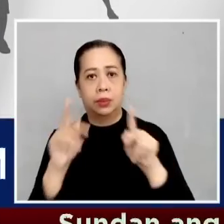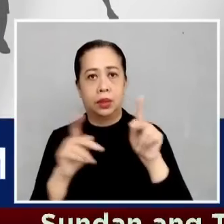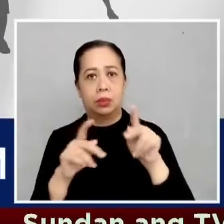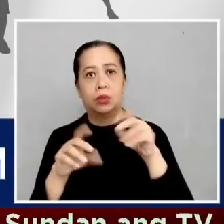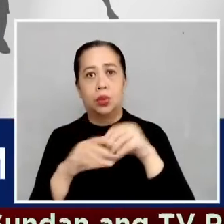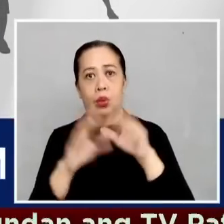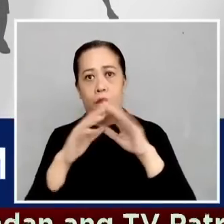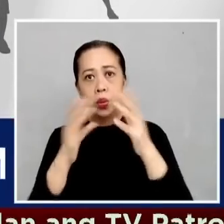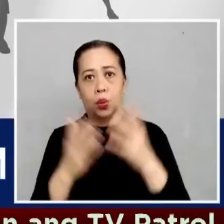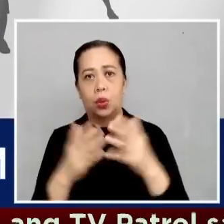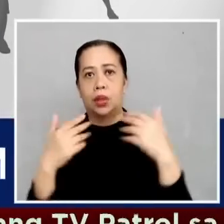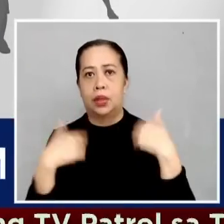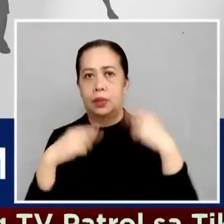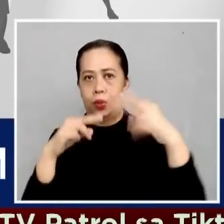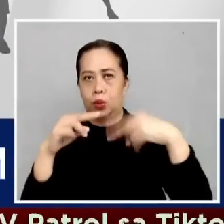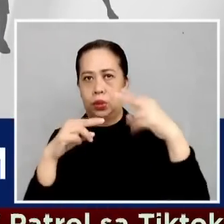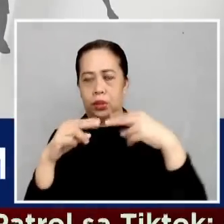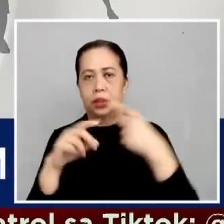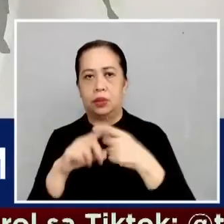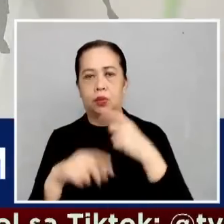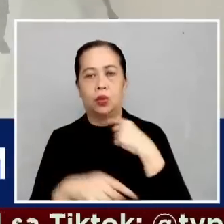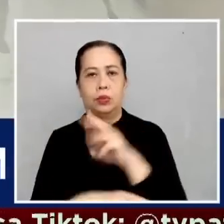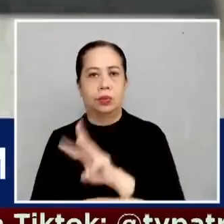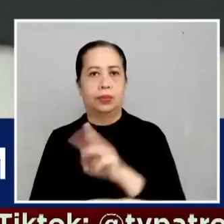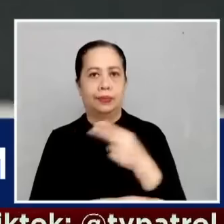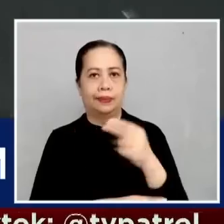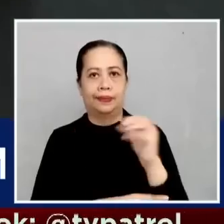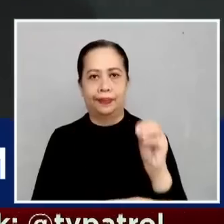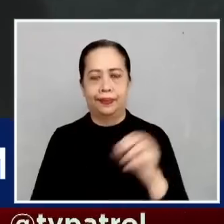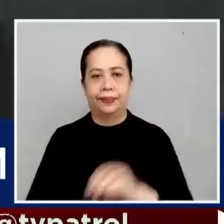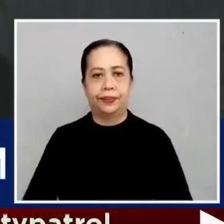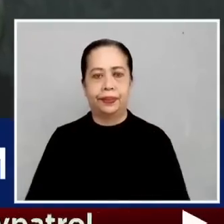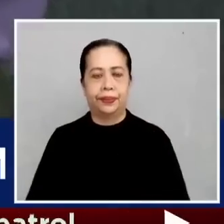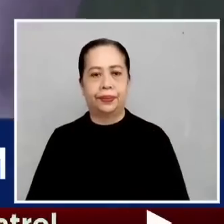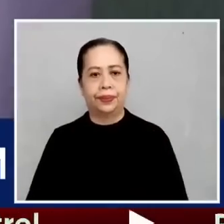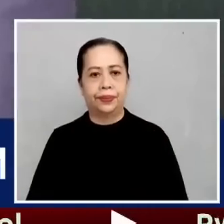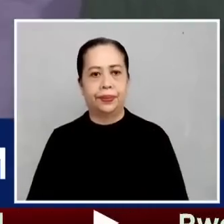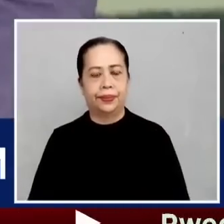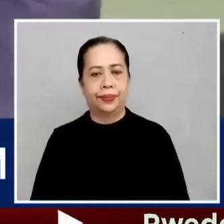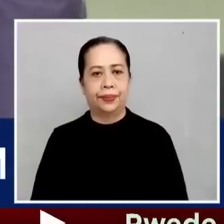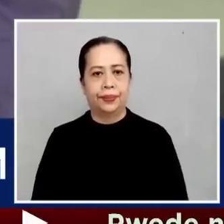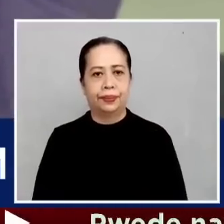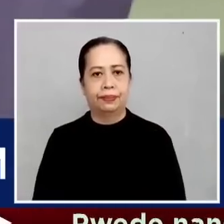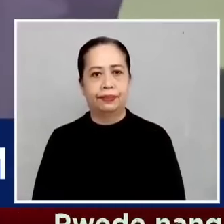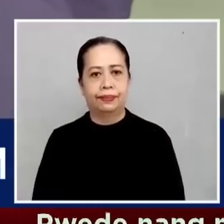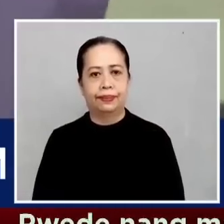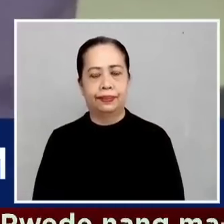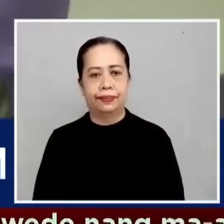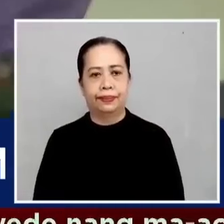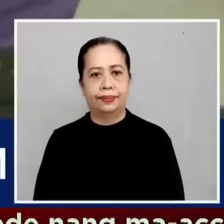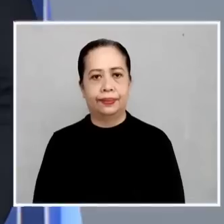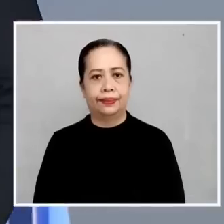autism, batay sa datos ng World Health Organization. Ara Perez, ABS-CBN News.